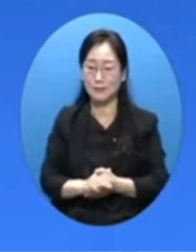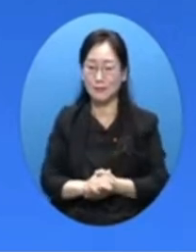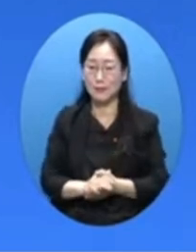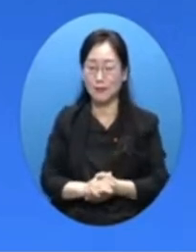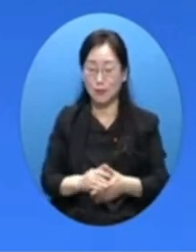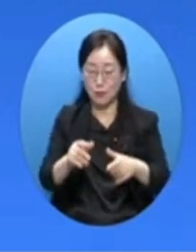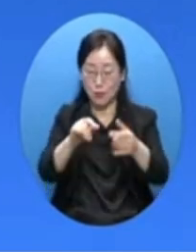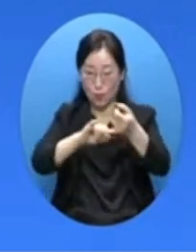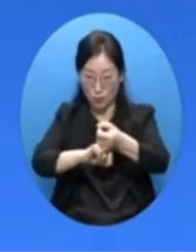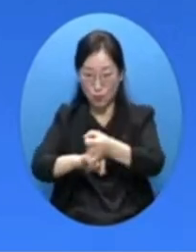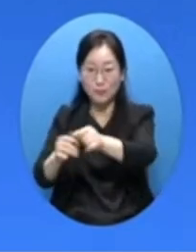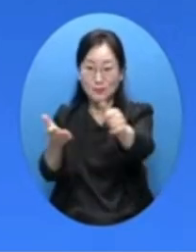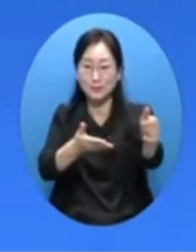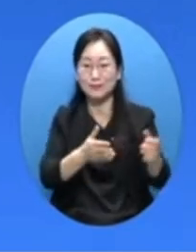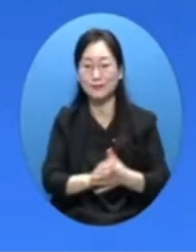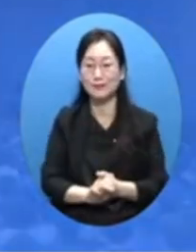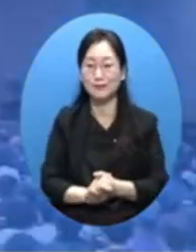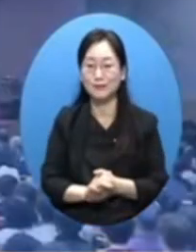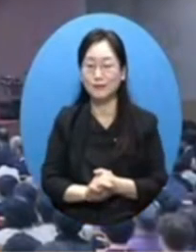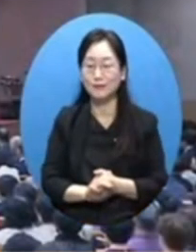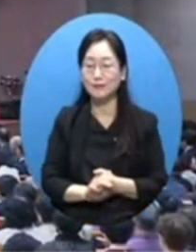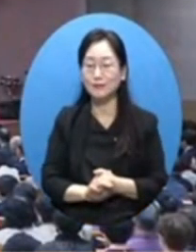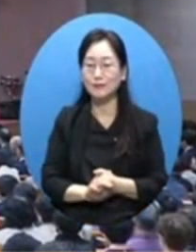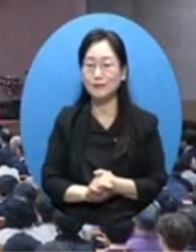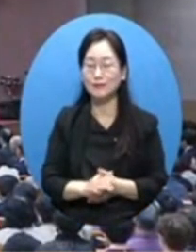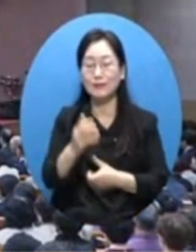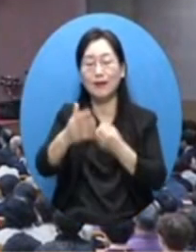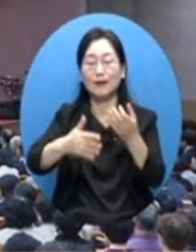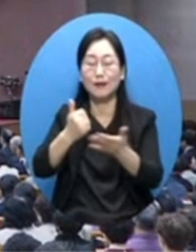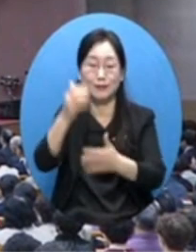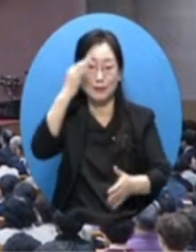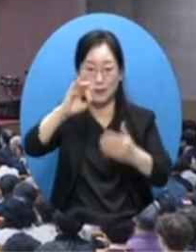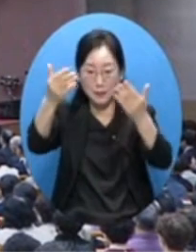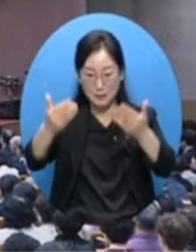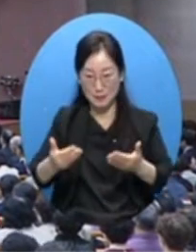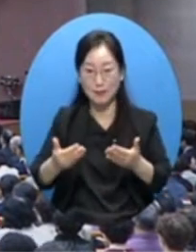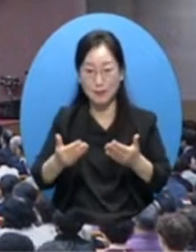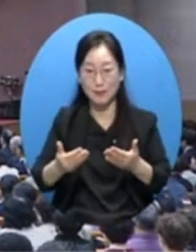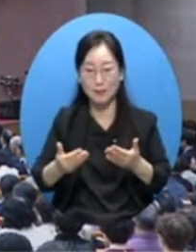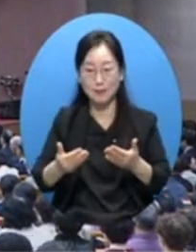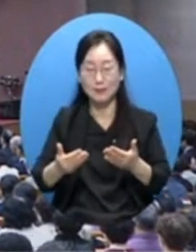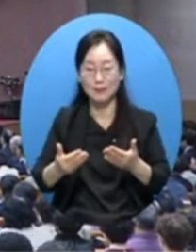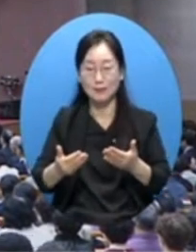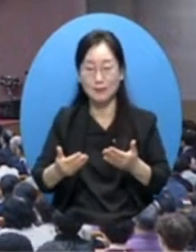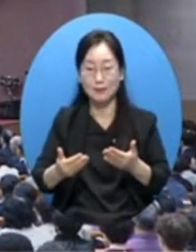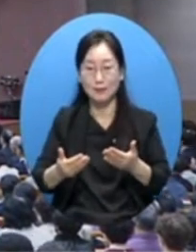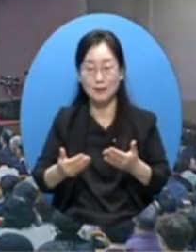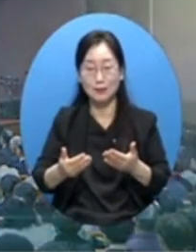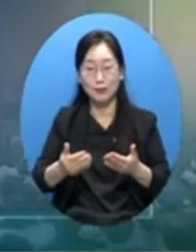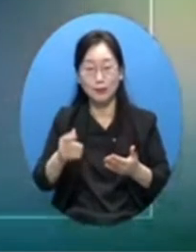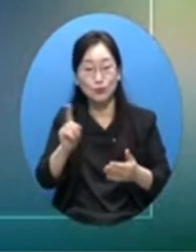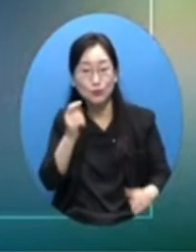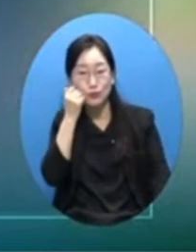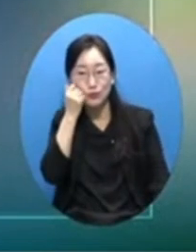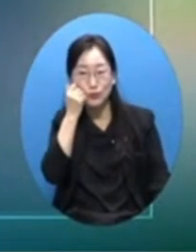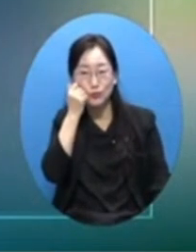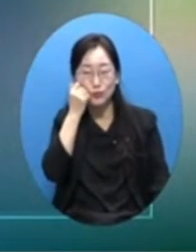그런 삶을 살시기를 바랍니다. 하나님께 인정을 받고 살고 계신 봉천동의 슈바이처로